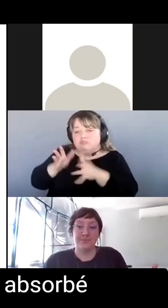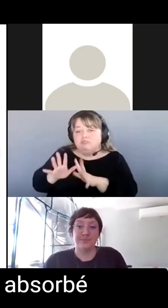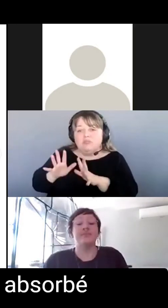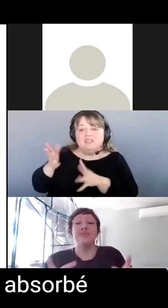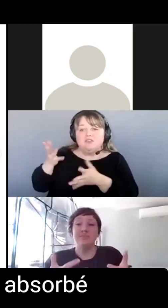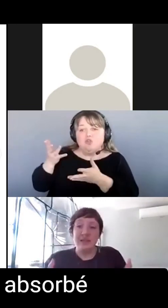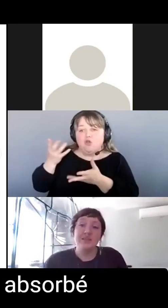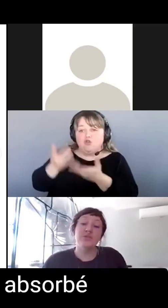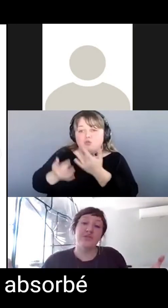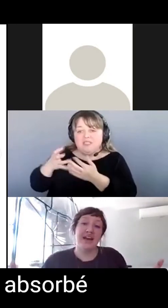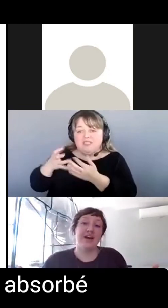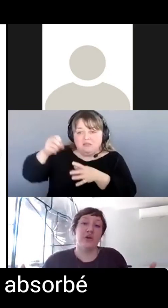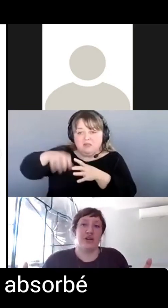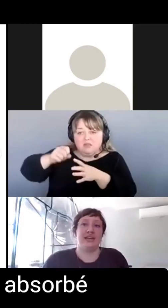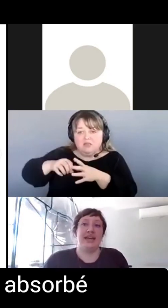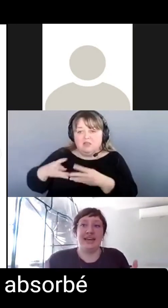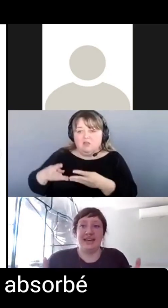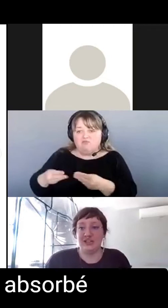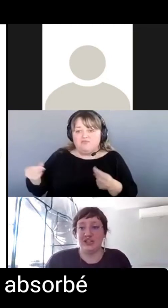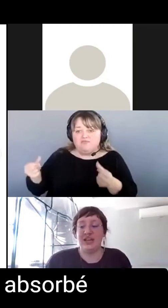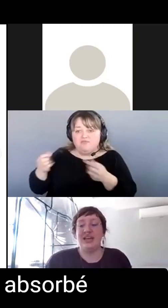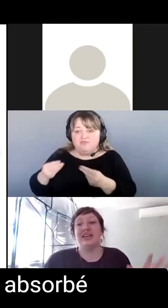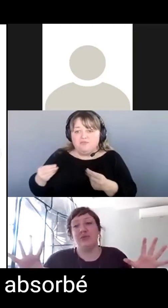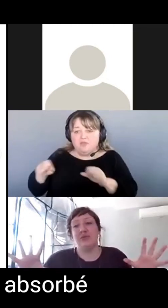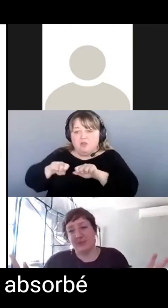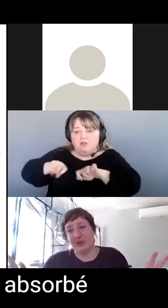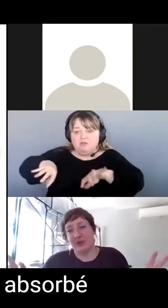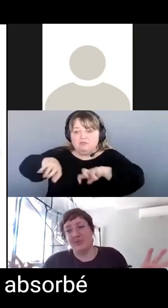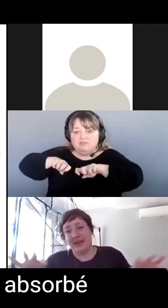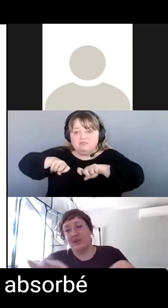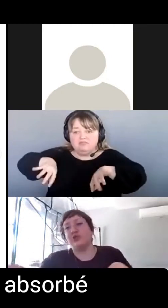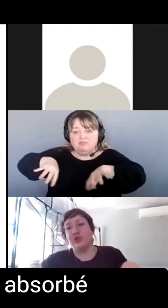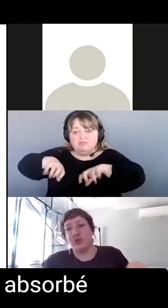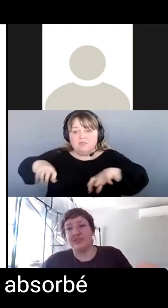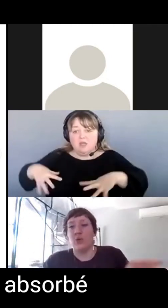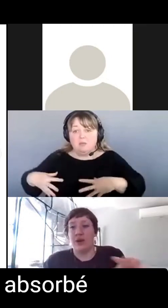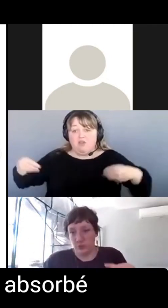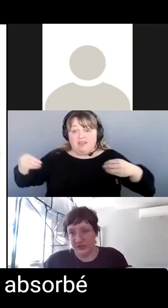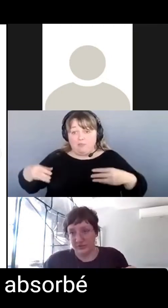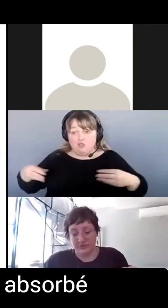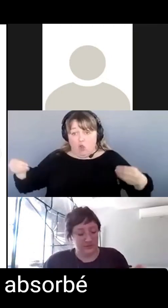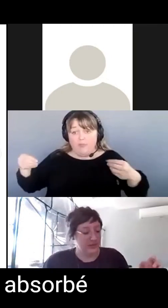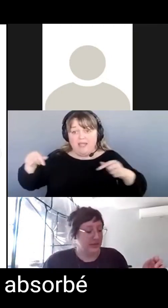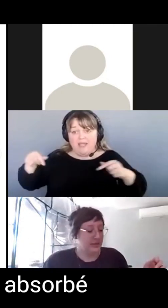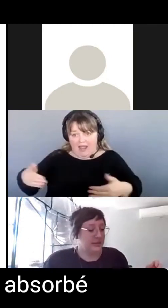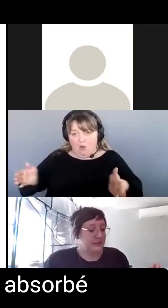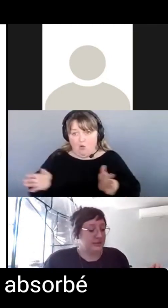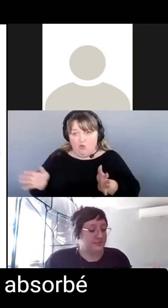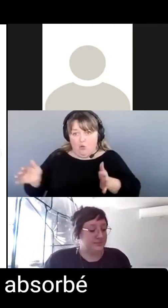s'écouler, qui va faire un engrais riche qui va être absorbé par les cultures qui sont à côté.